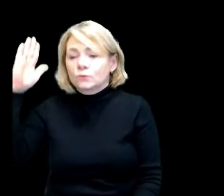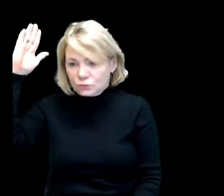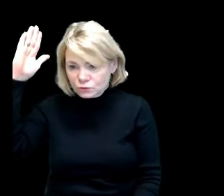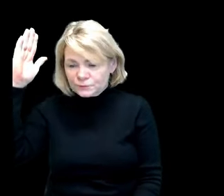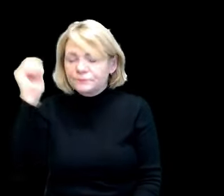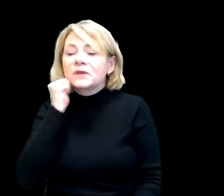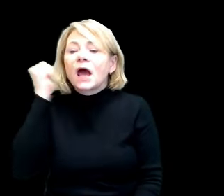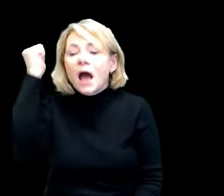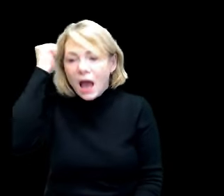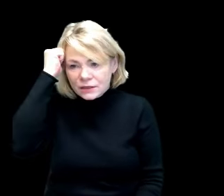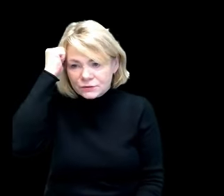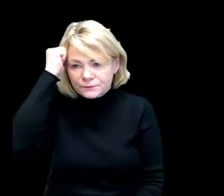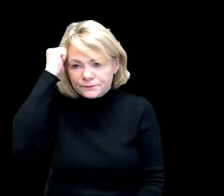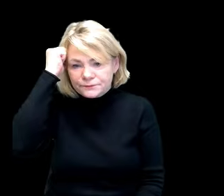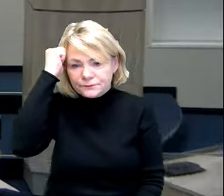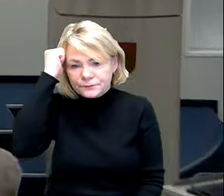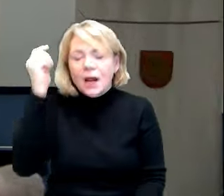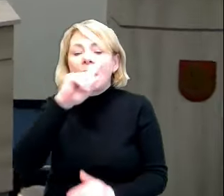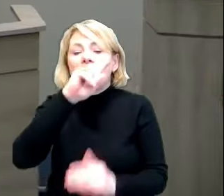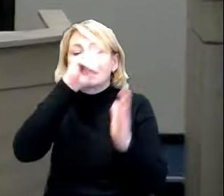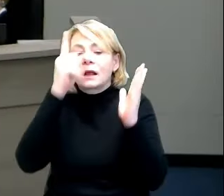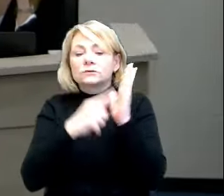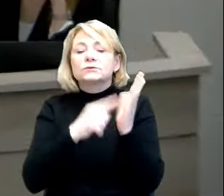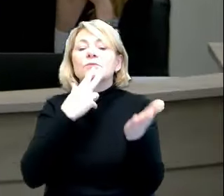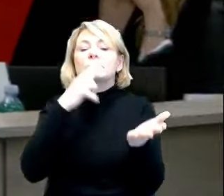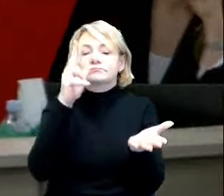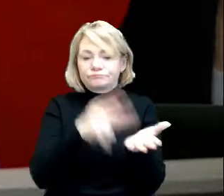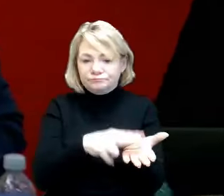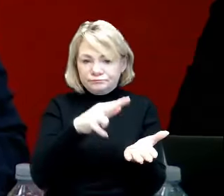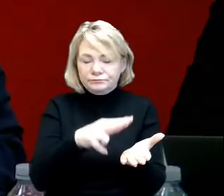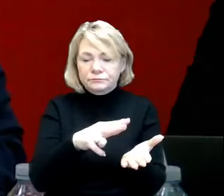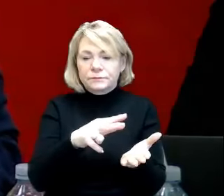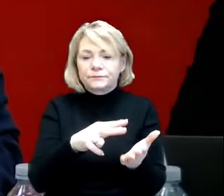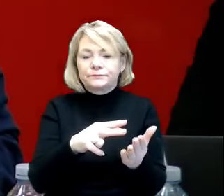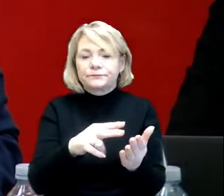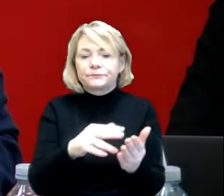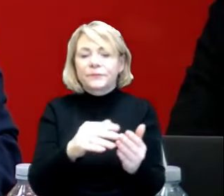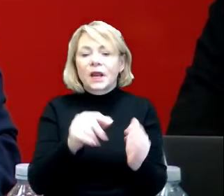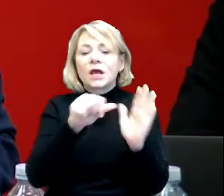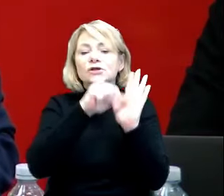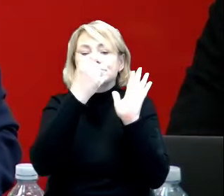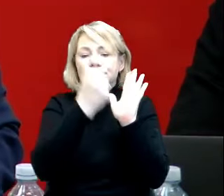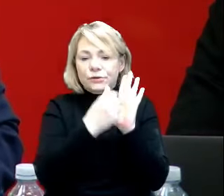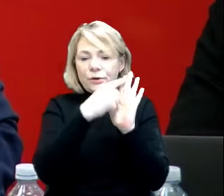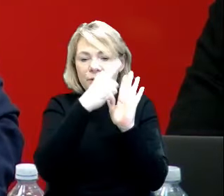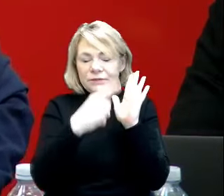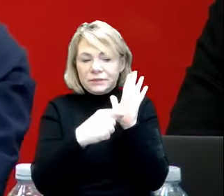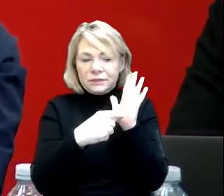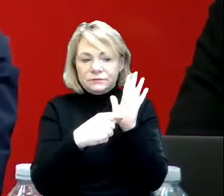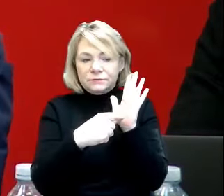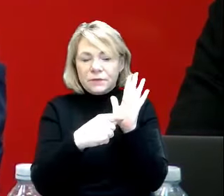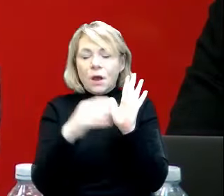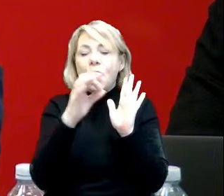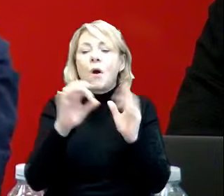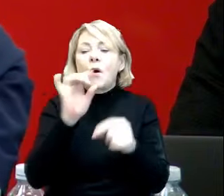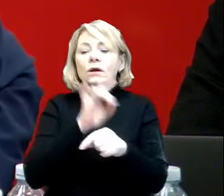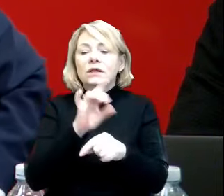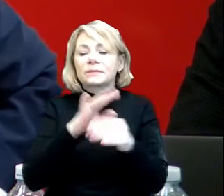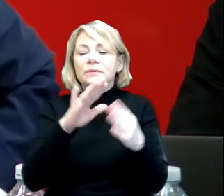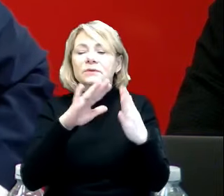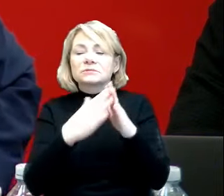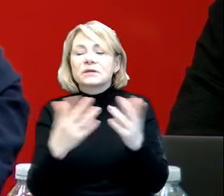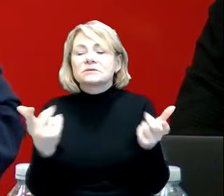kolegos klausimui pritarta 16 darbotvarkės klausimas dėl klaipėdos miesto savivaldybės